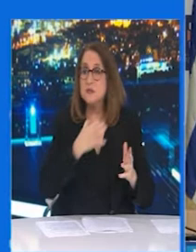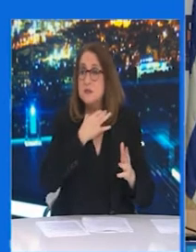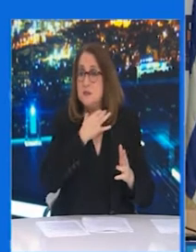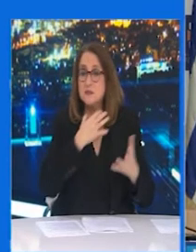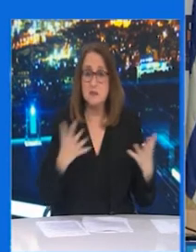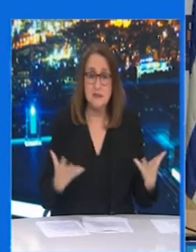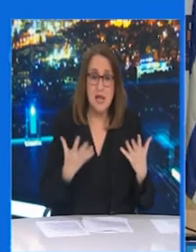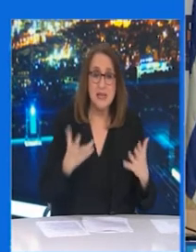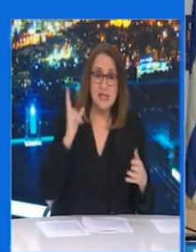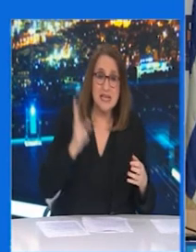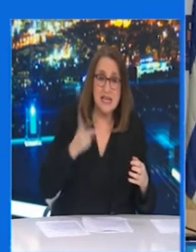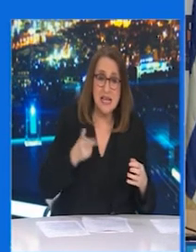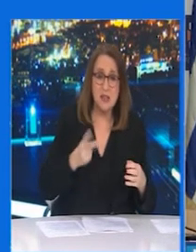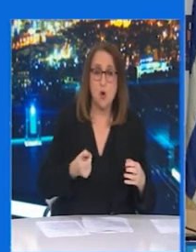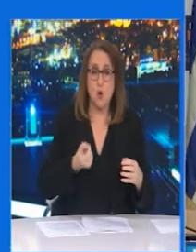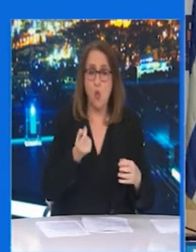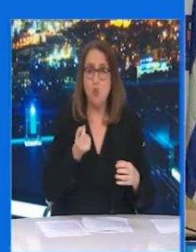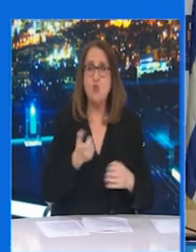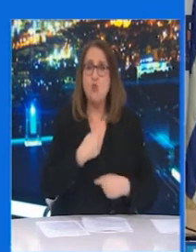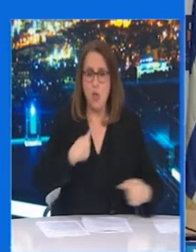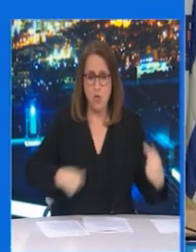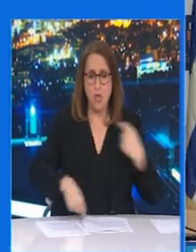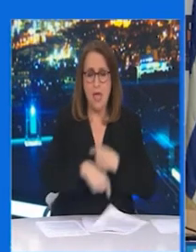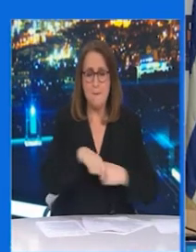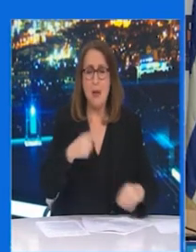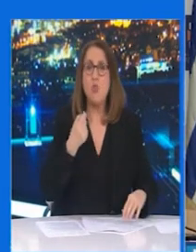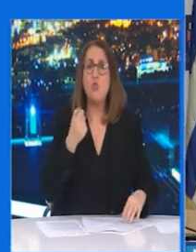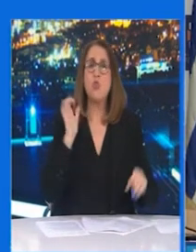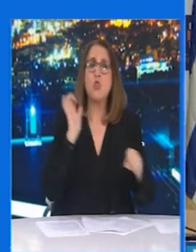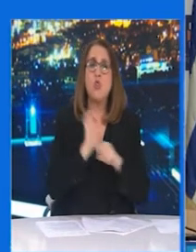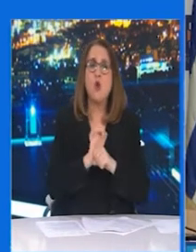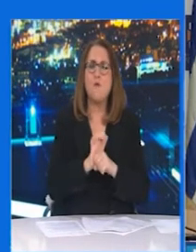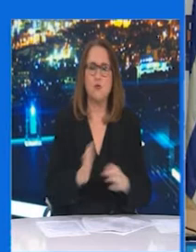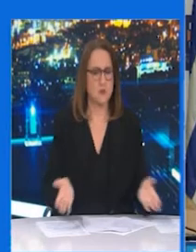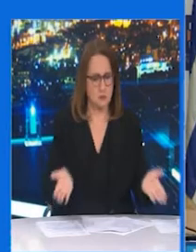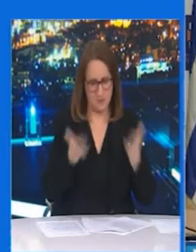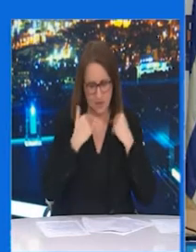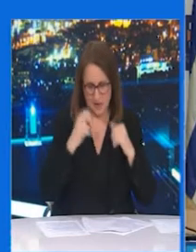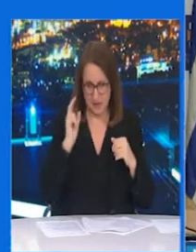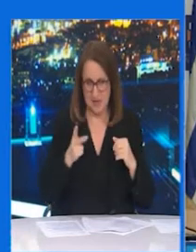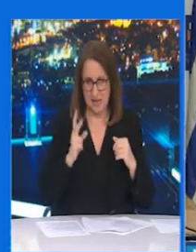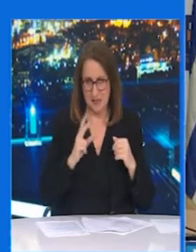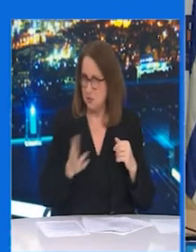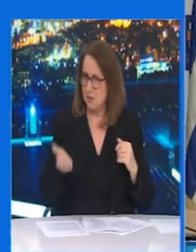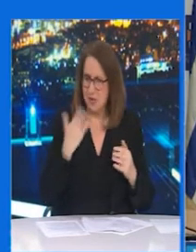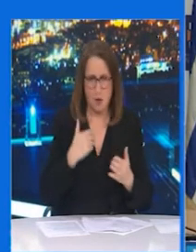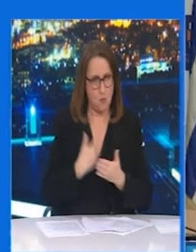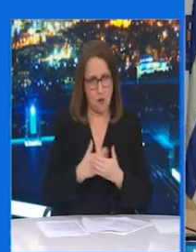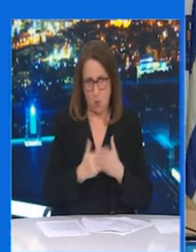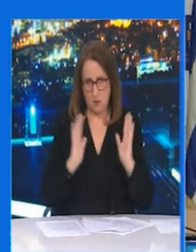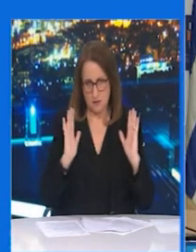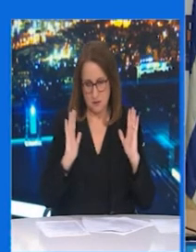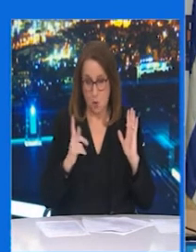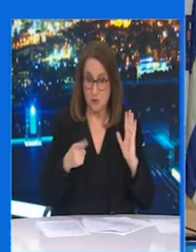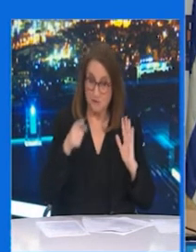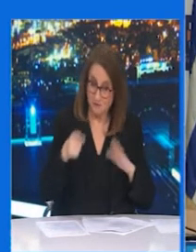περιστατικών θρομβοεμβολής, ωστόσο όμως επεσήμαναν ότι δεν μπορούμε